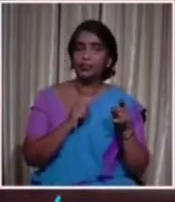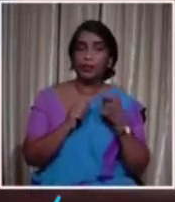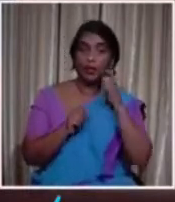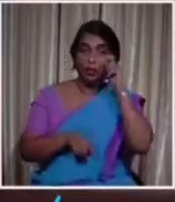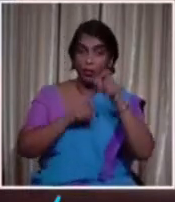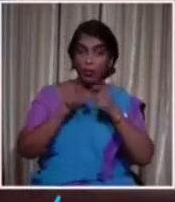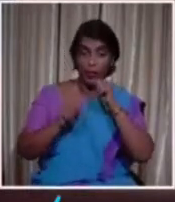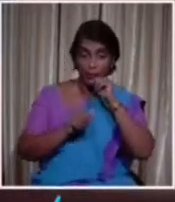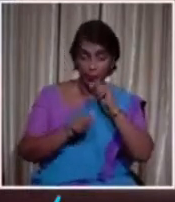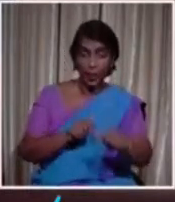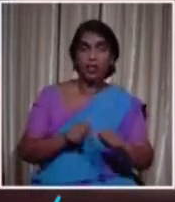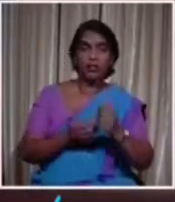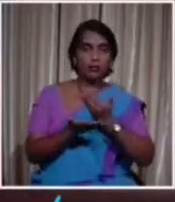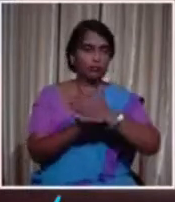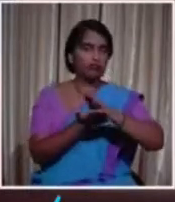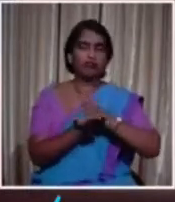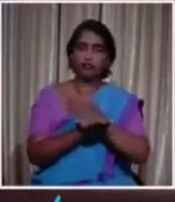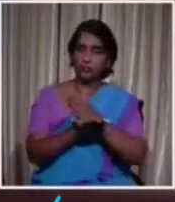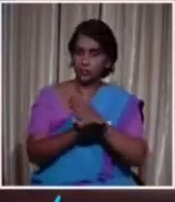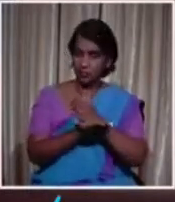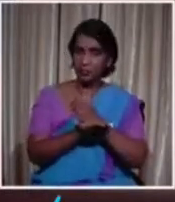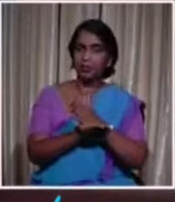जनतावत् ऐत बेदागर